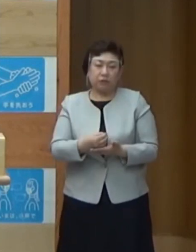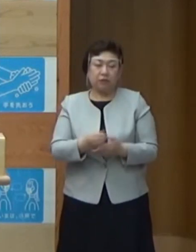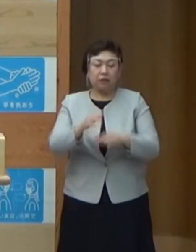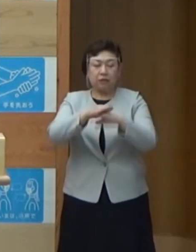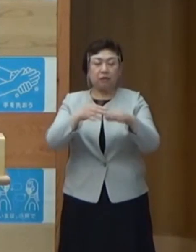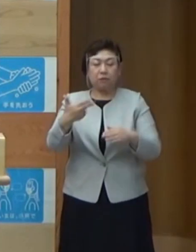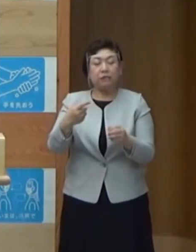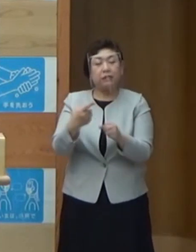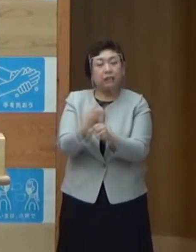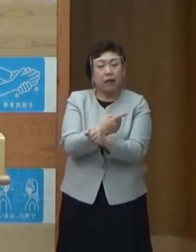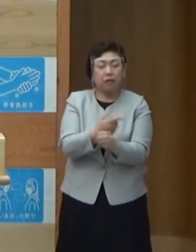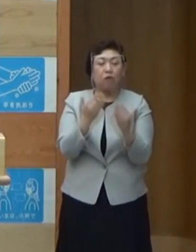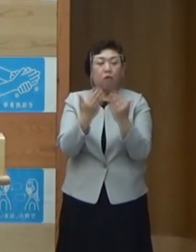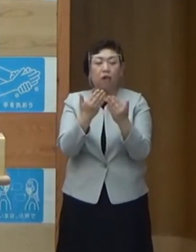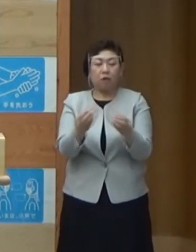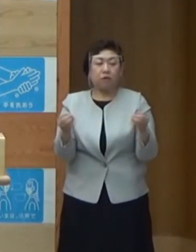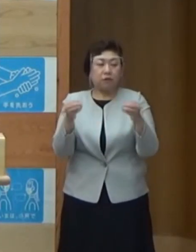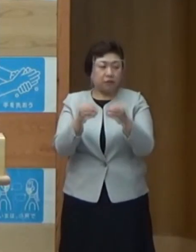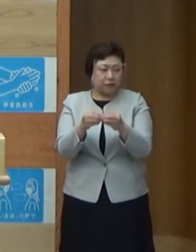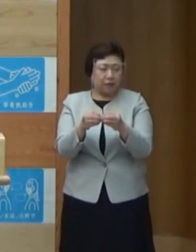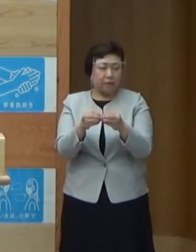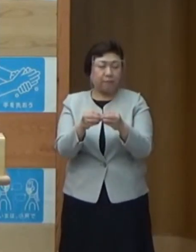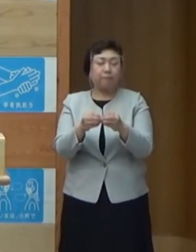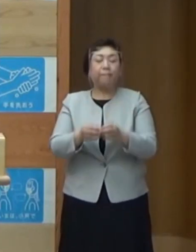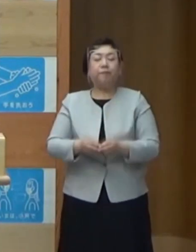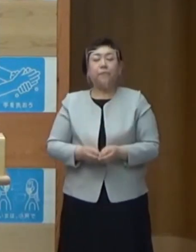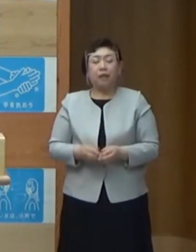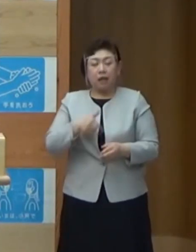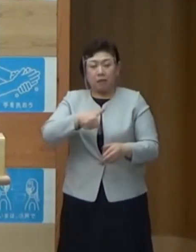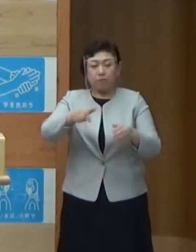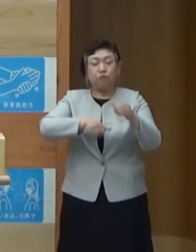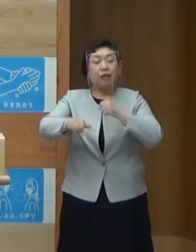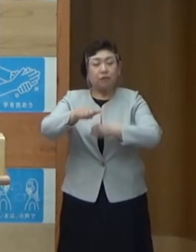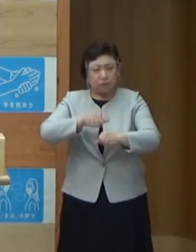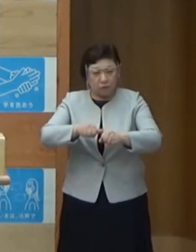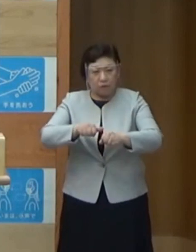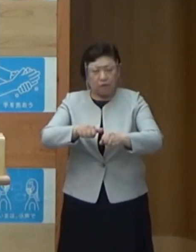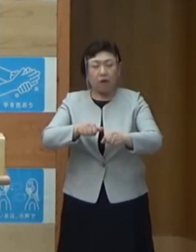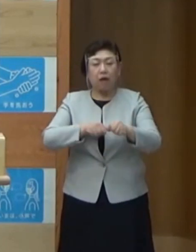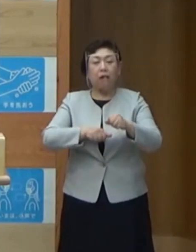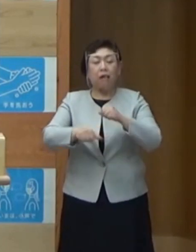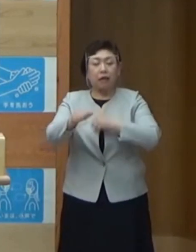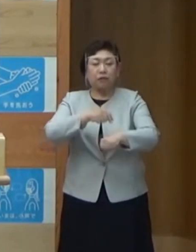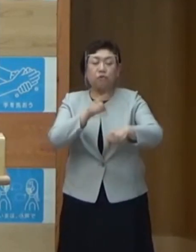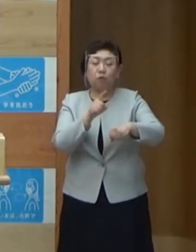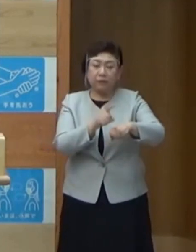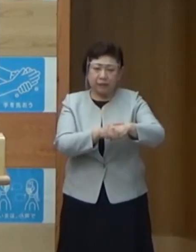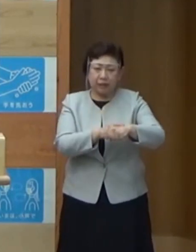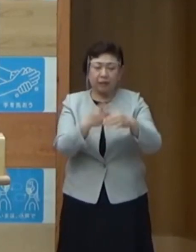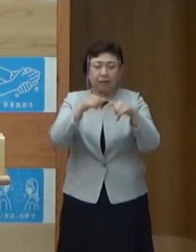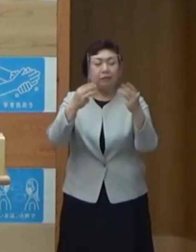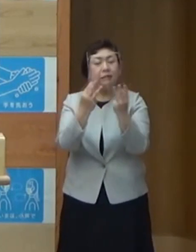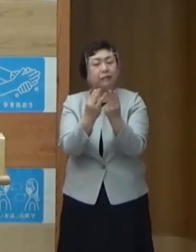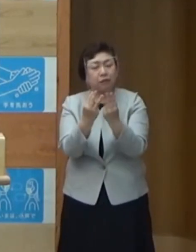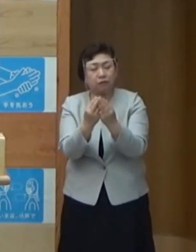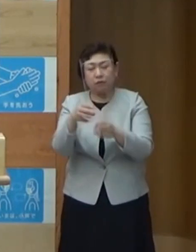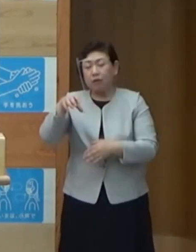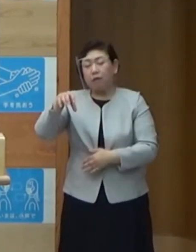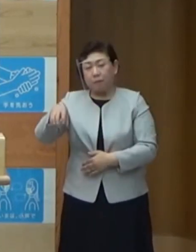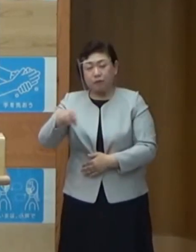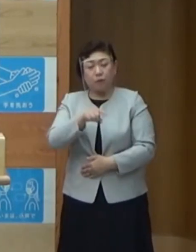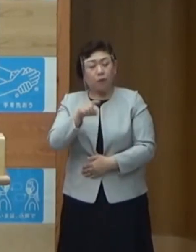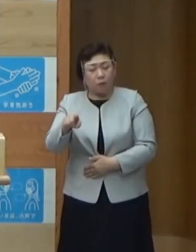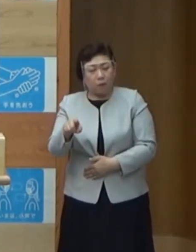幌市外の学校についてでありますが、部活動については活動の時間、人数、場所など